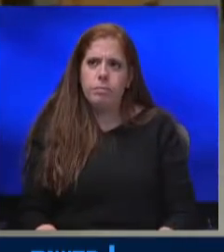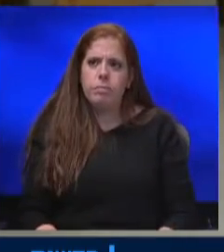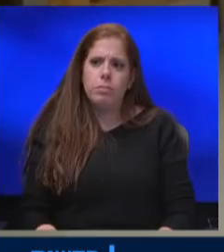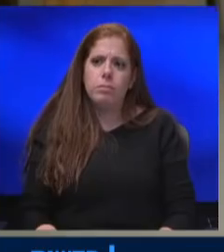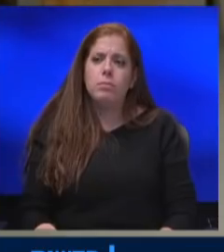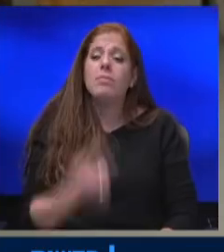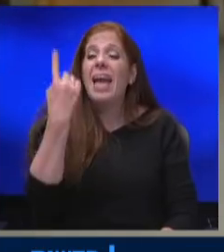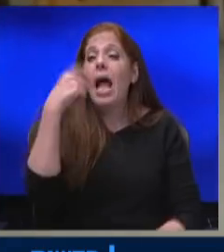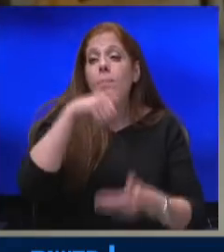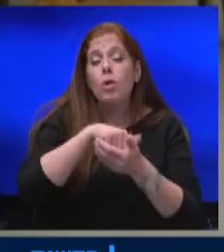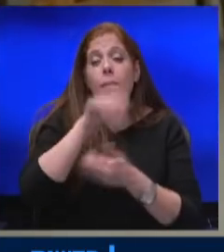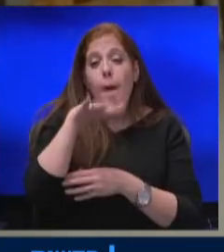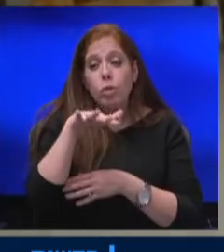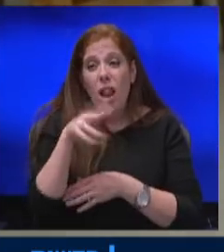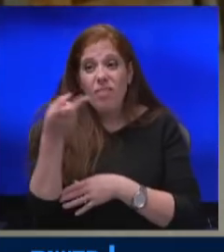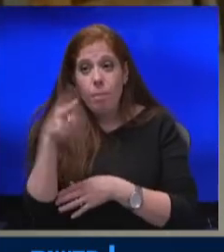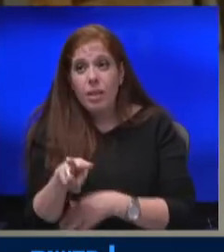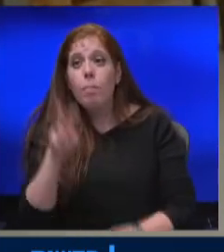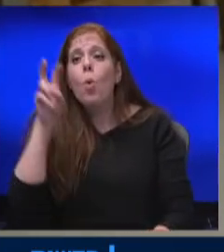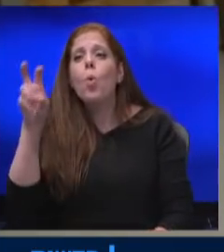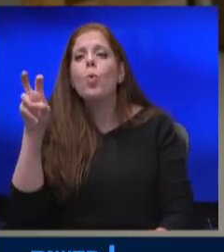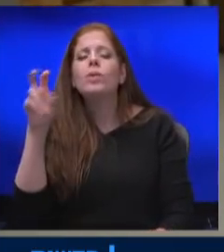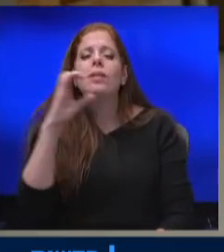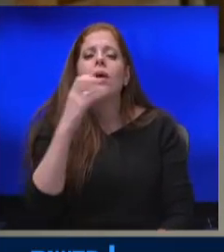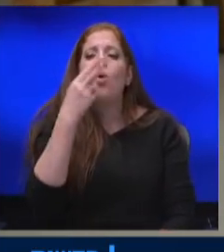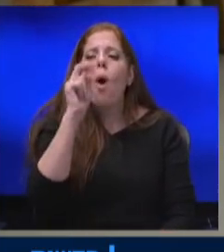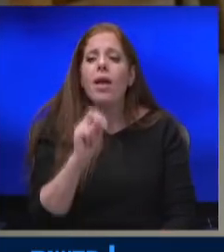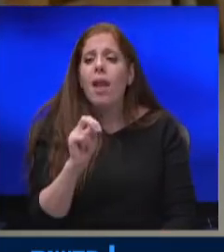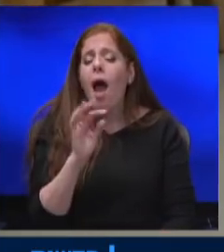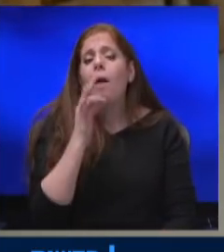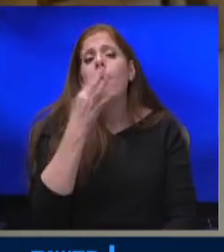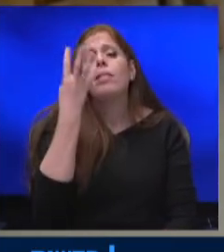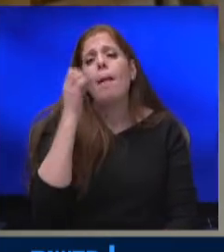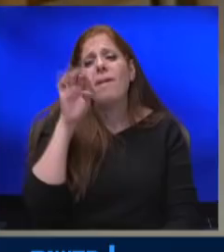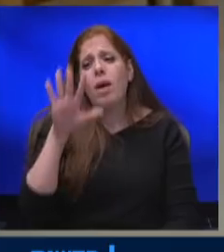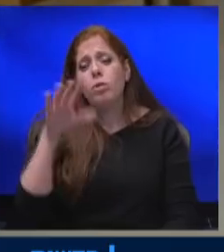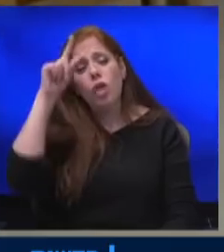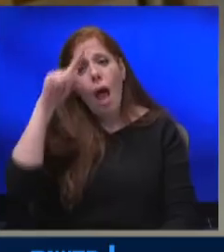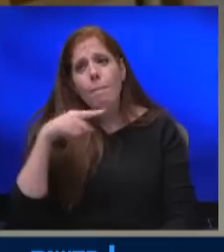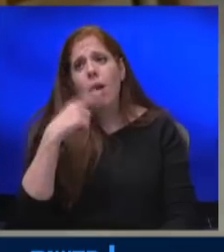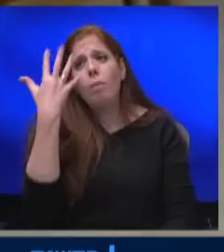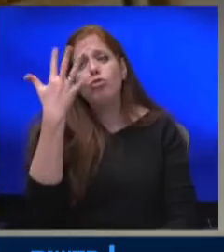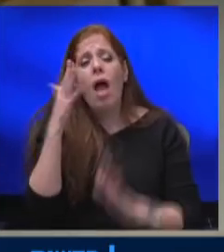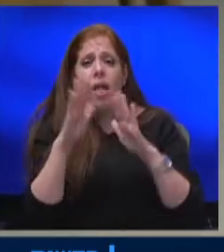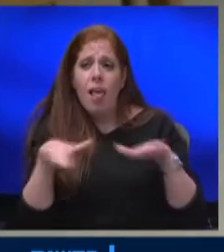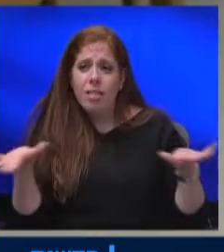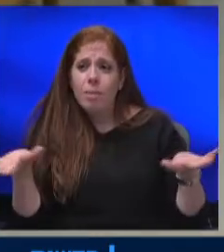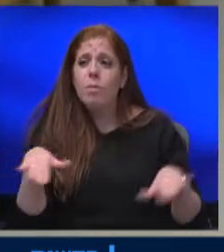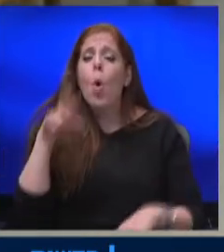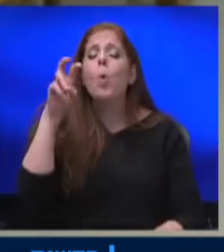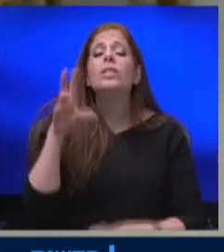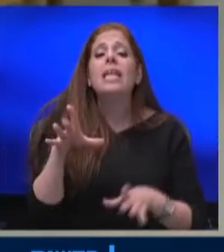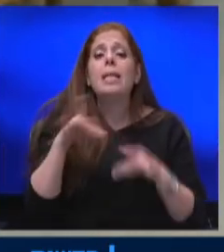אחד מאותם 5,000 מתים הוא עוזי כהן, רק בן 45, אב לחמישה ילדים. עוזי נדבק